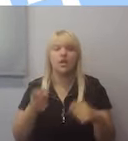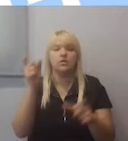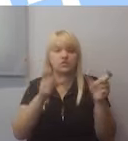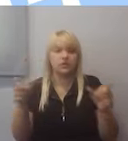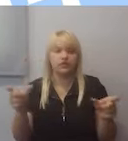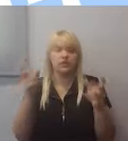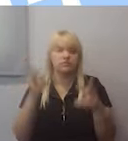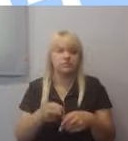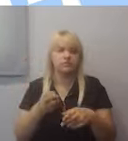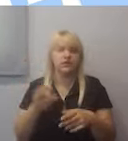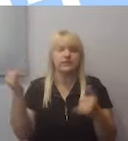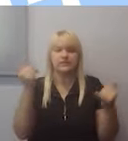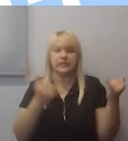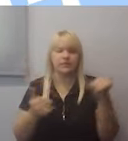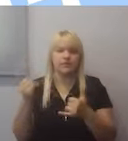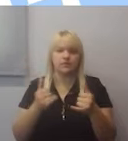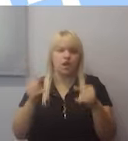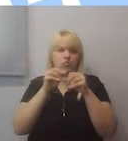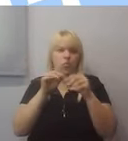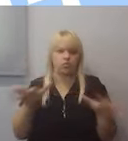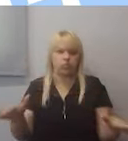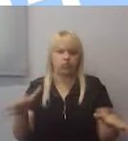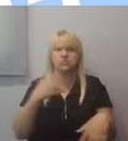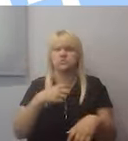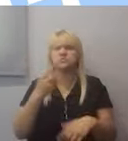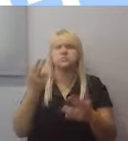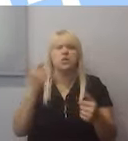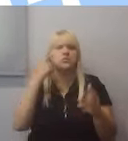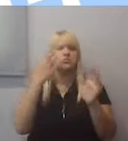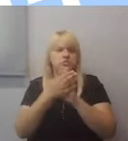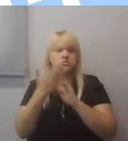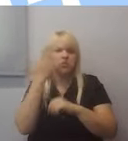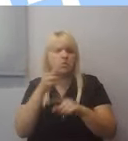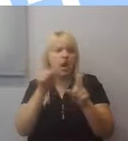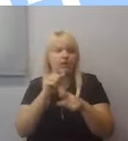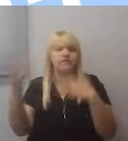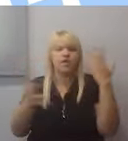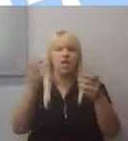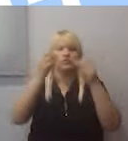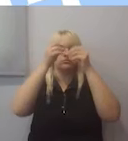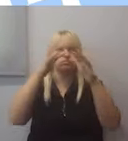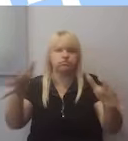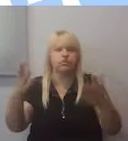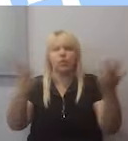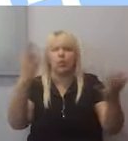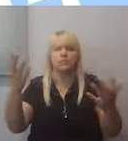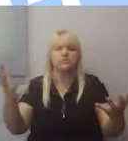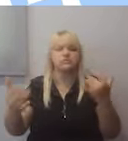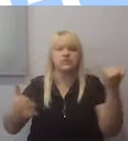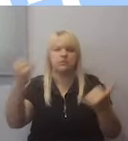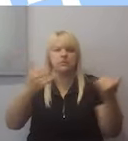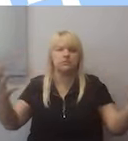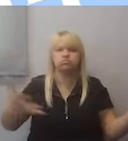ķīmiskā noplūde nu jāizedomājas ka vējš arī tomēr pūš un kurā virzienā viņš nes tos aerosola mākoņus šo ķīmisko